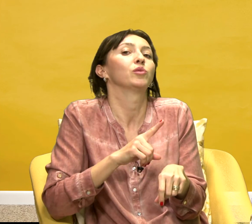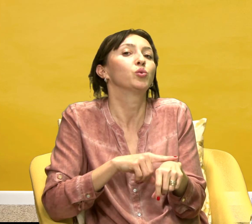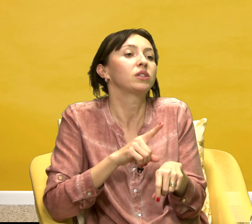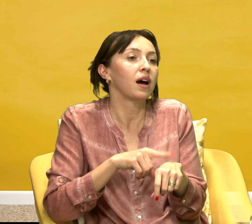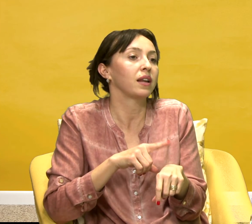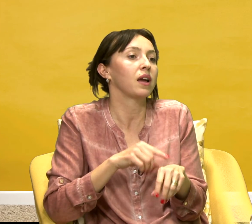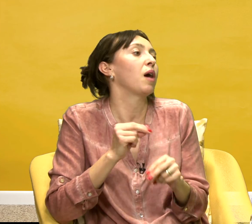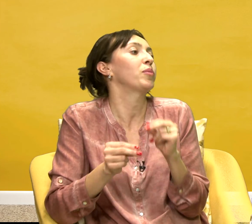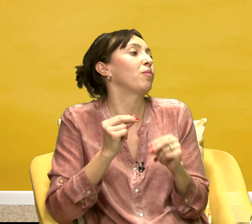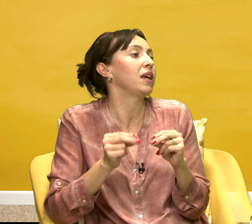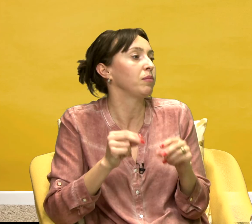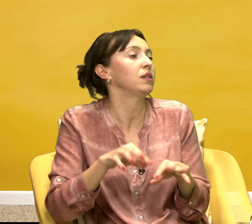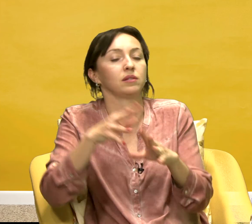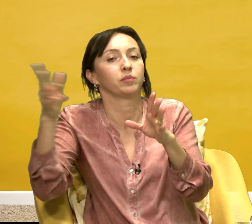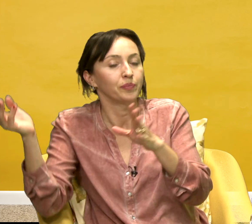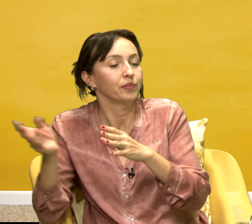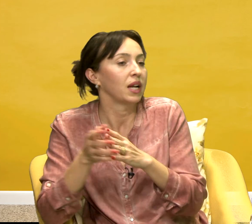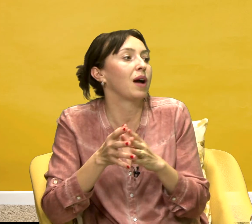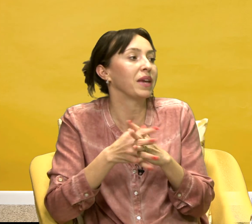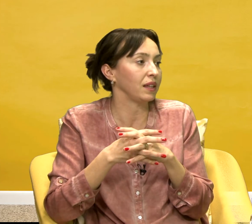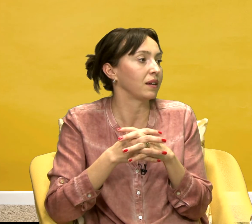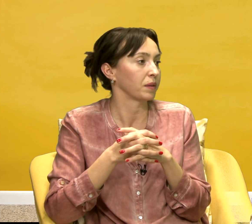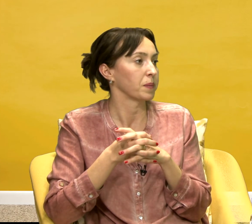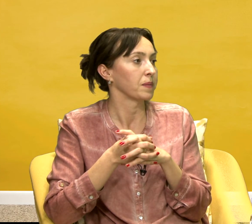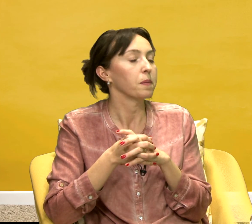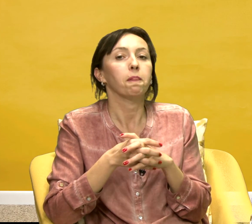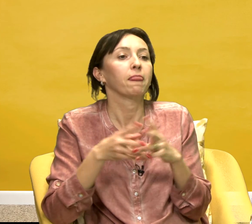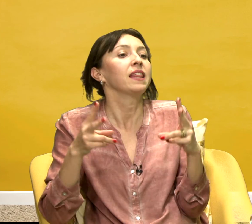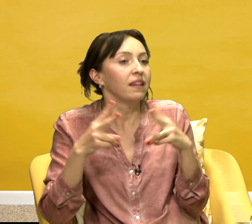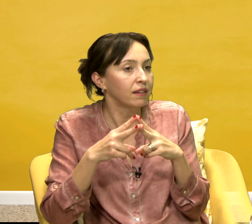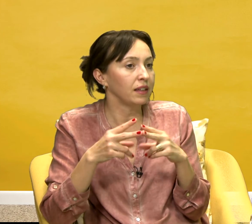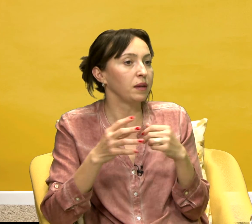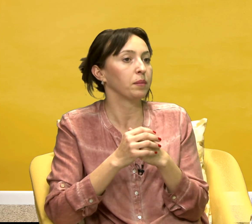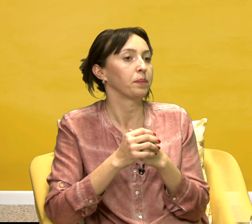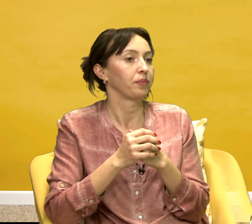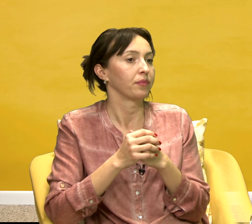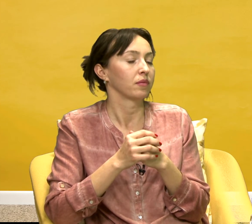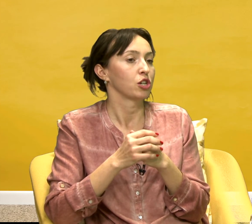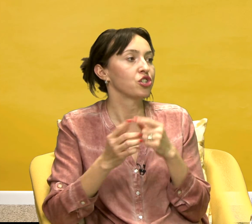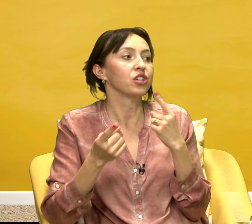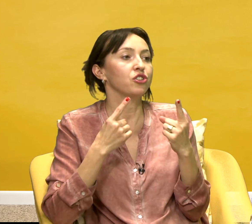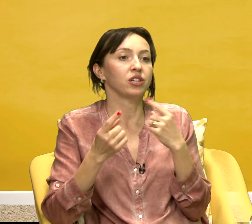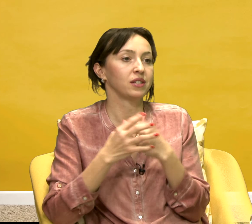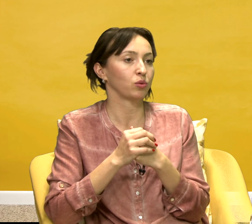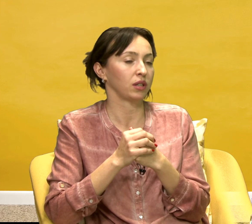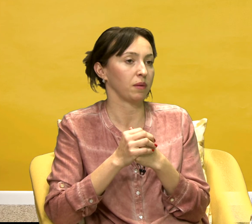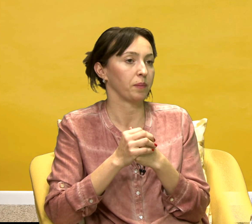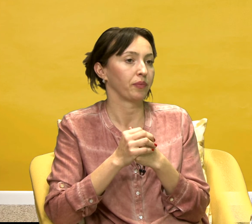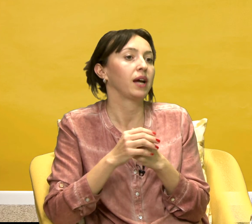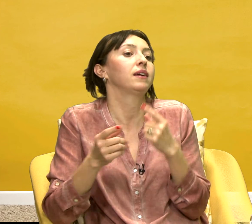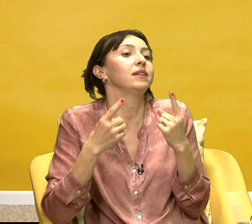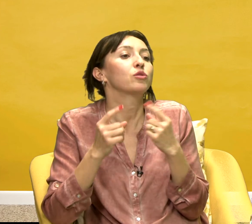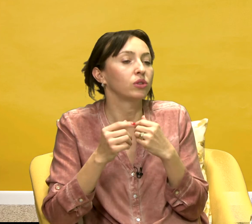ora cutare, am problemă la medic. Ne întâlnim. Și